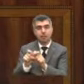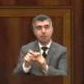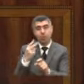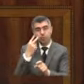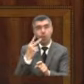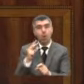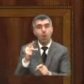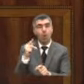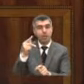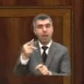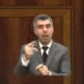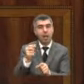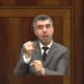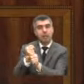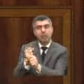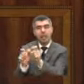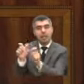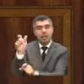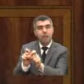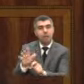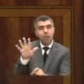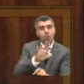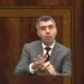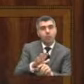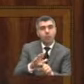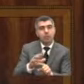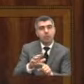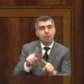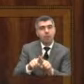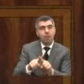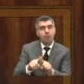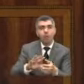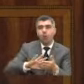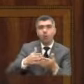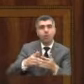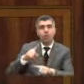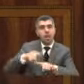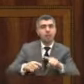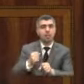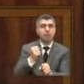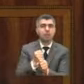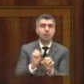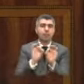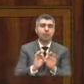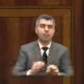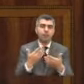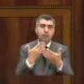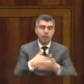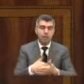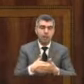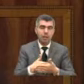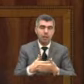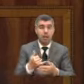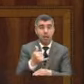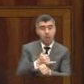كتعيش. النص ديال الشيفر دافير ديال هذوك الحوانت كيديروه في هذا رمضان. كل قهوه فيها 20 30